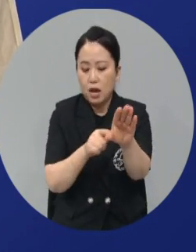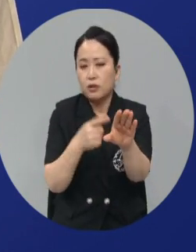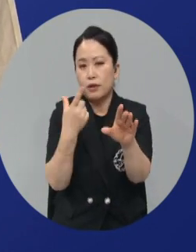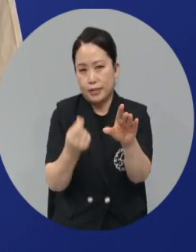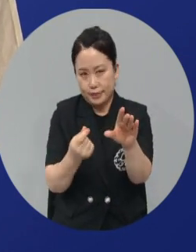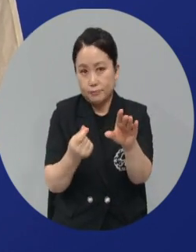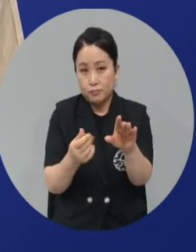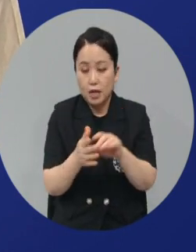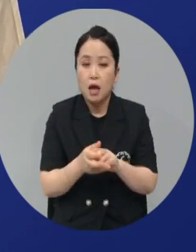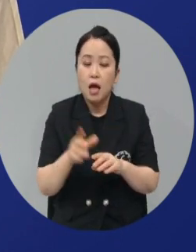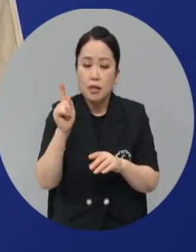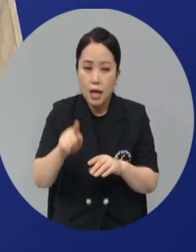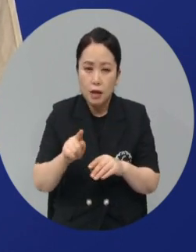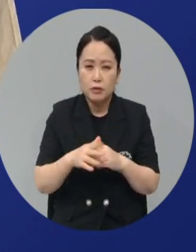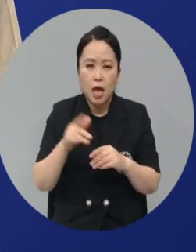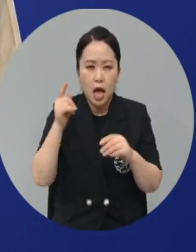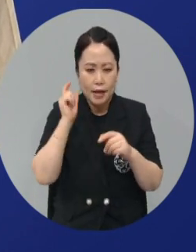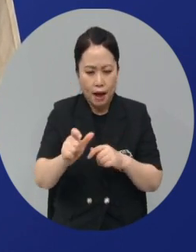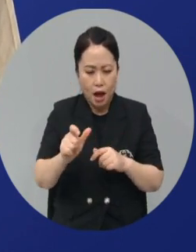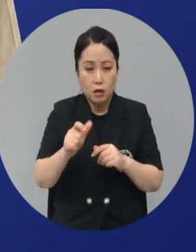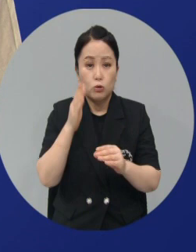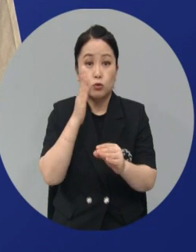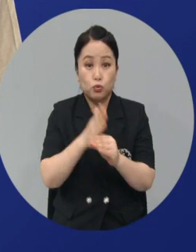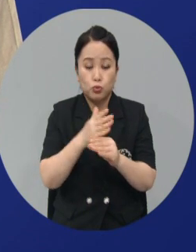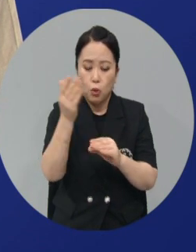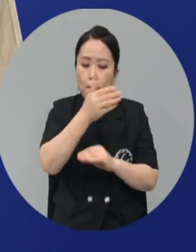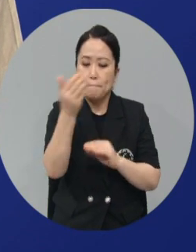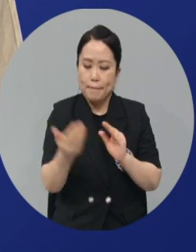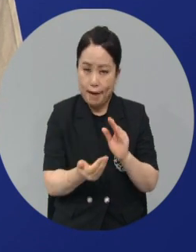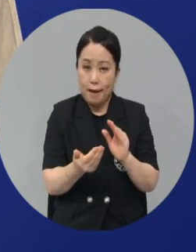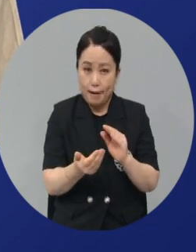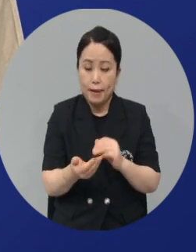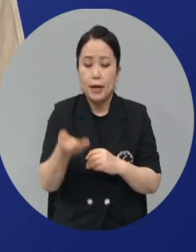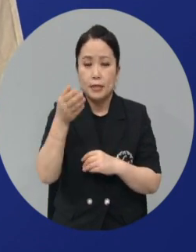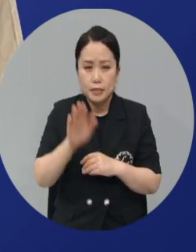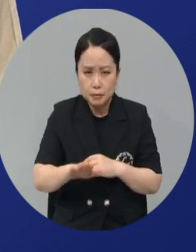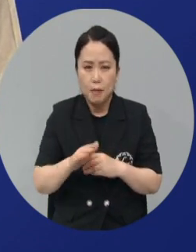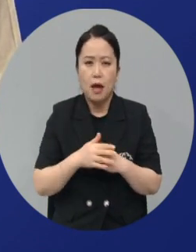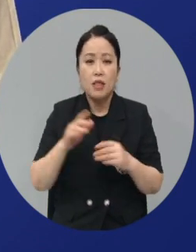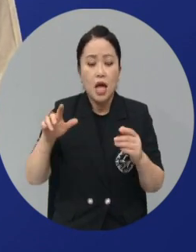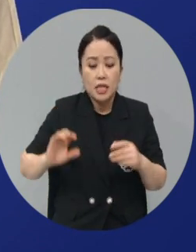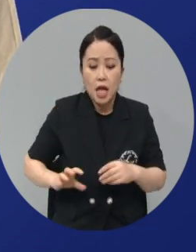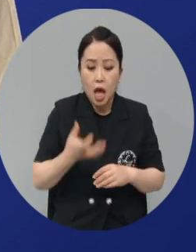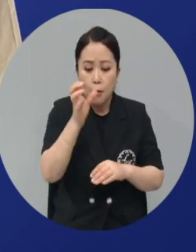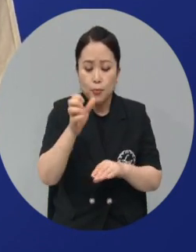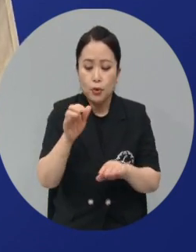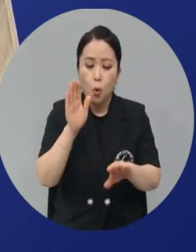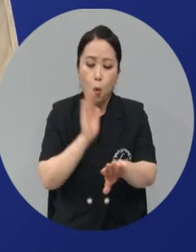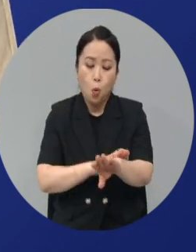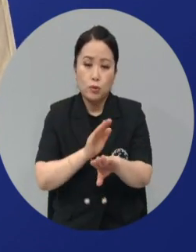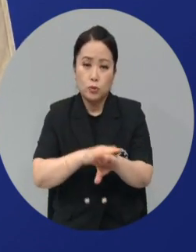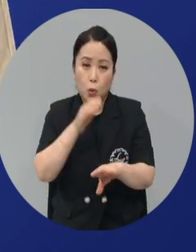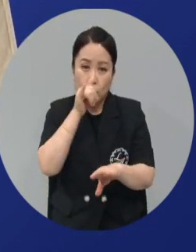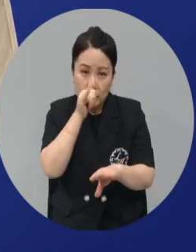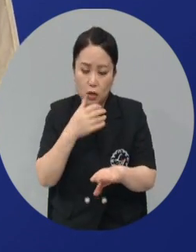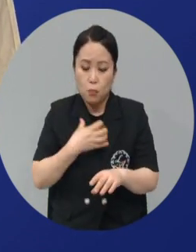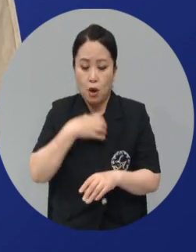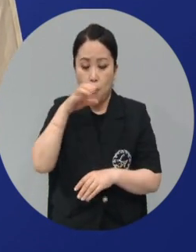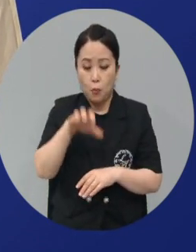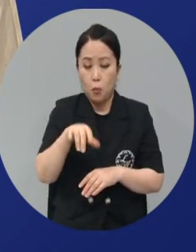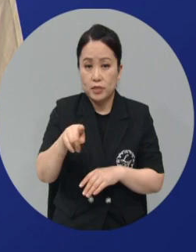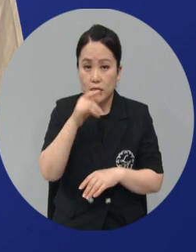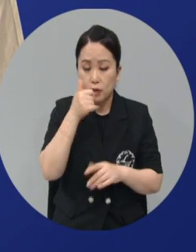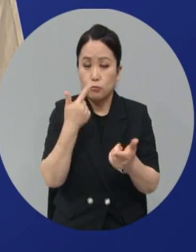뒤 내륙을 지나면서 강도는 중으로 한 단계 낮아지겠는데요. 하지만 태풍의 오른쪽 위험 반원에 있는 부산은